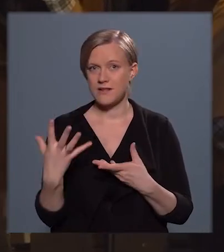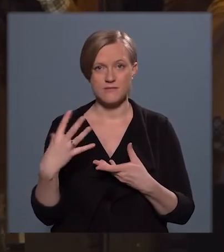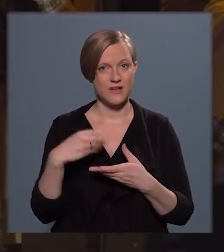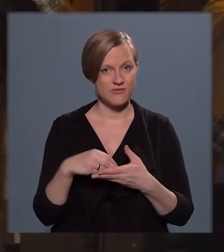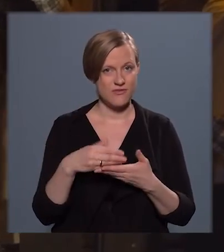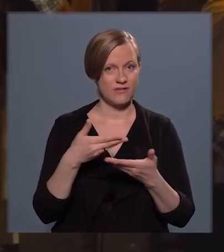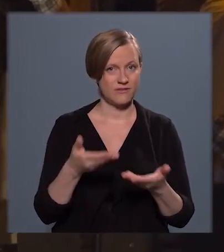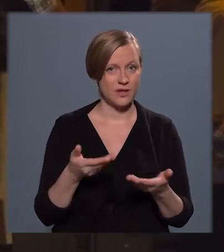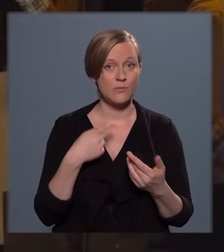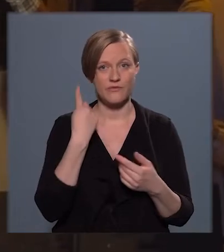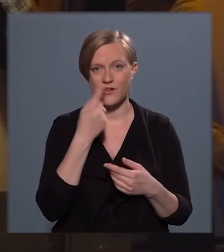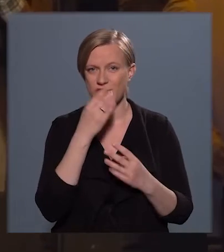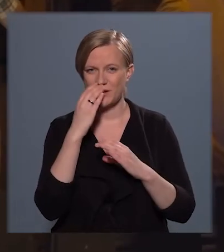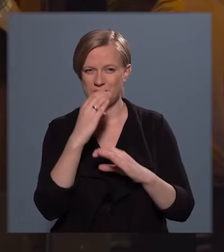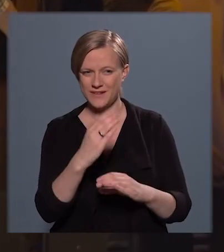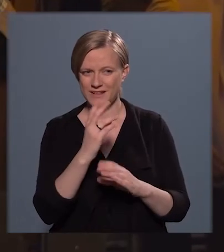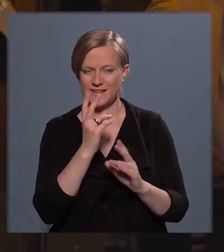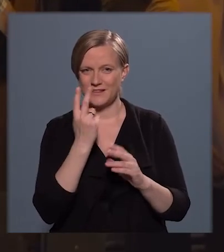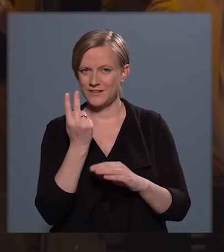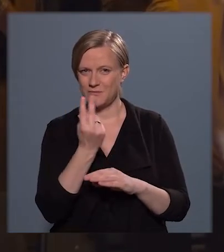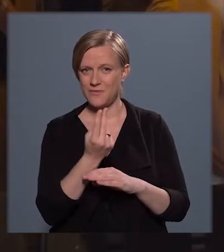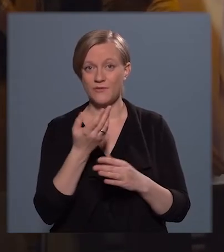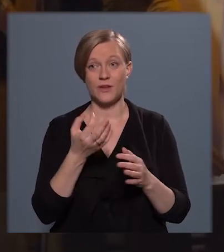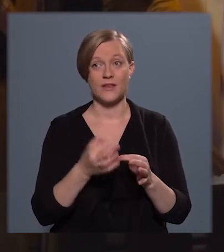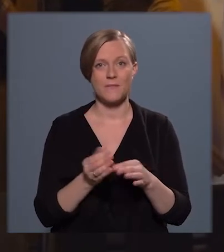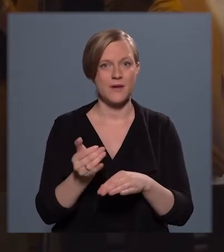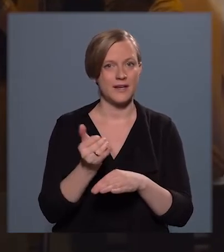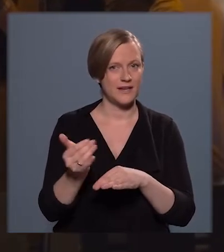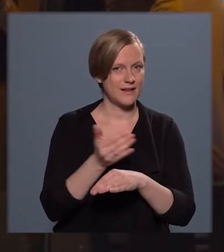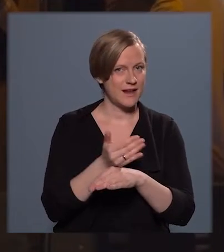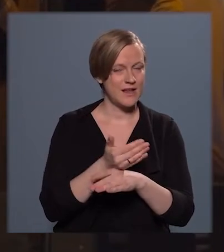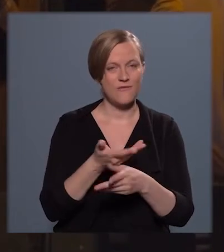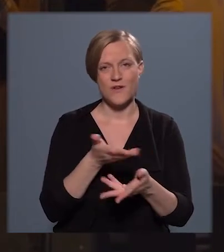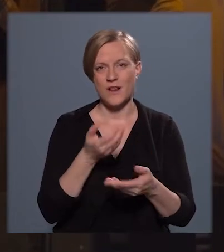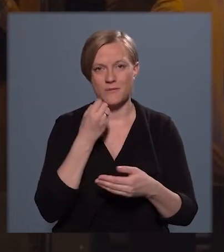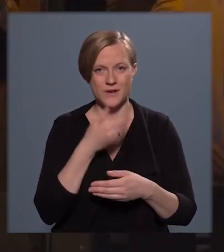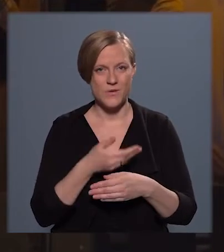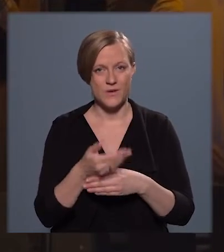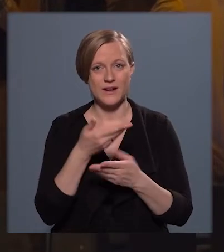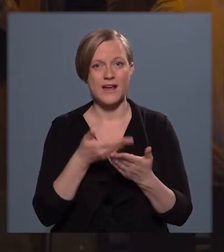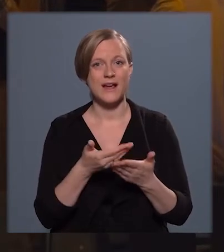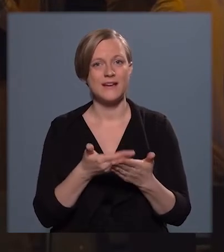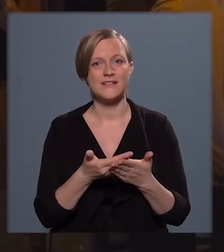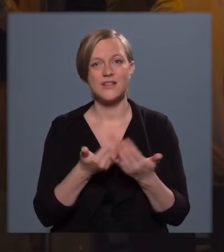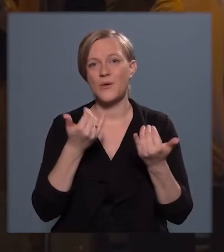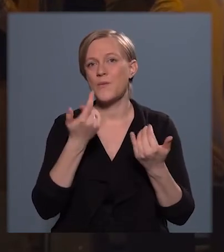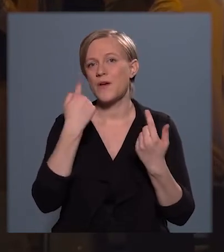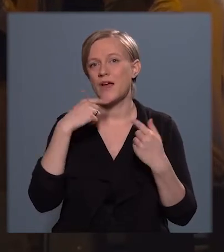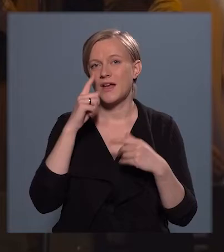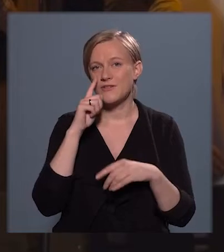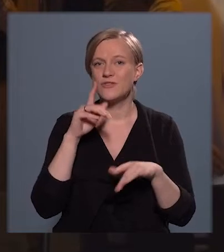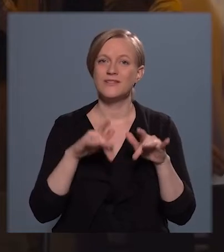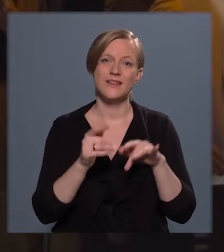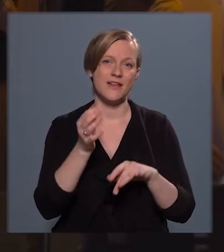és vasárnap nézi, vagy nézheti meg, vagy éppen a hét elején valamikor ezt a ma esti